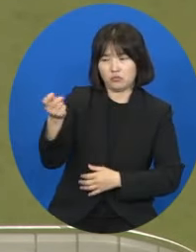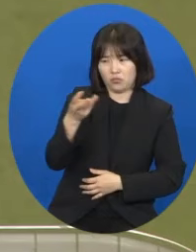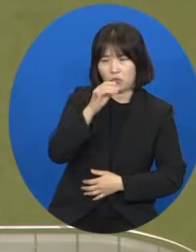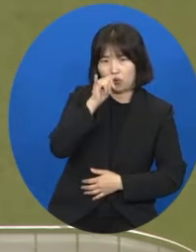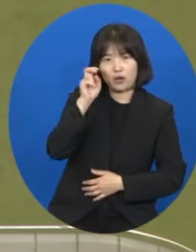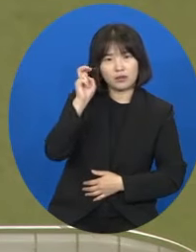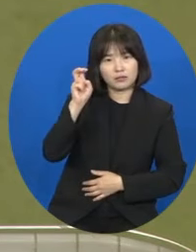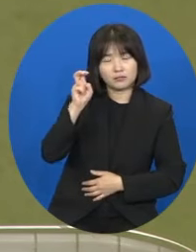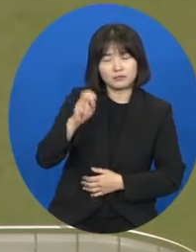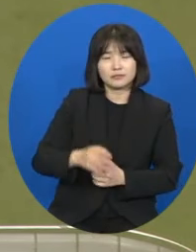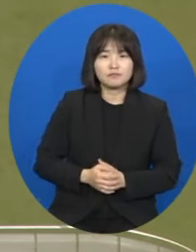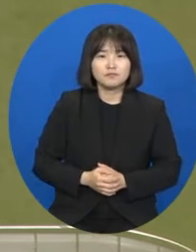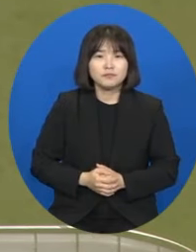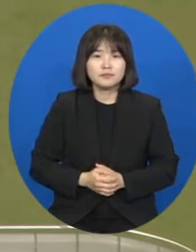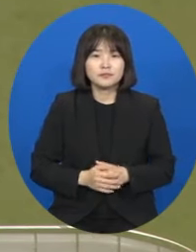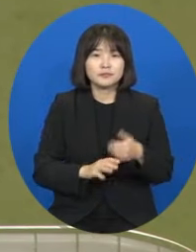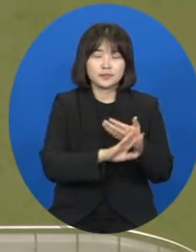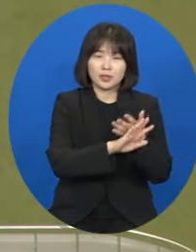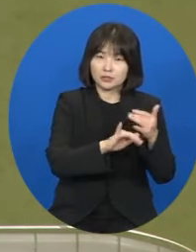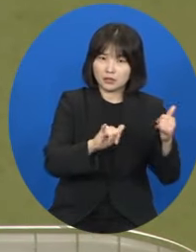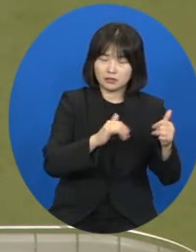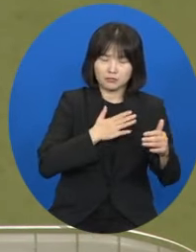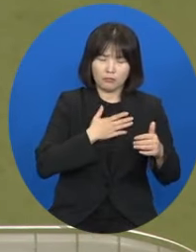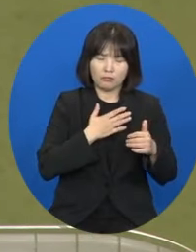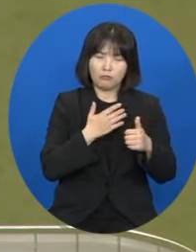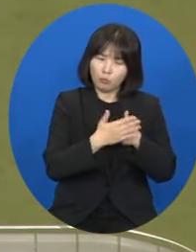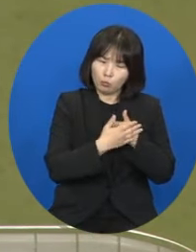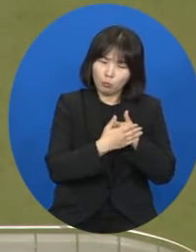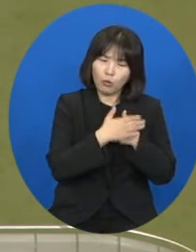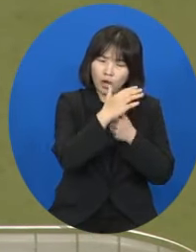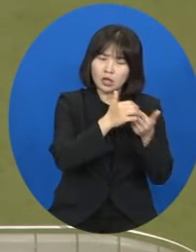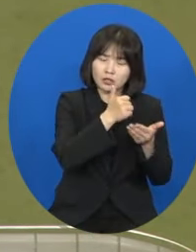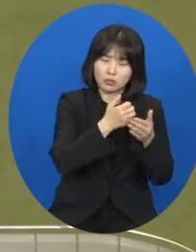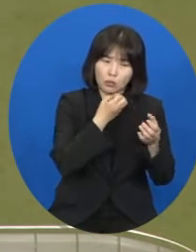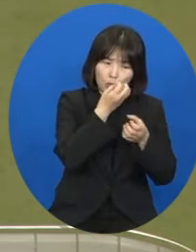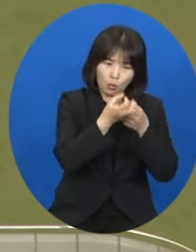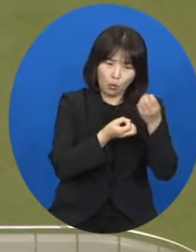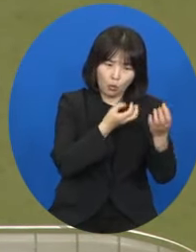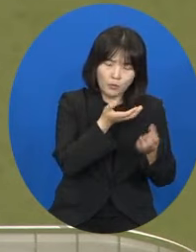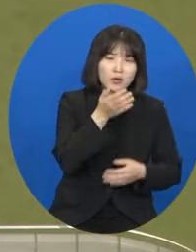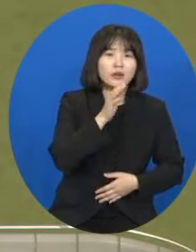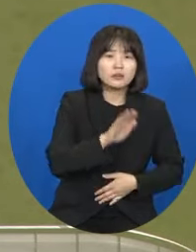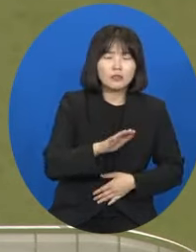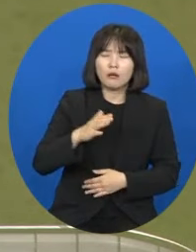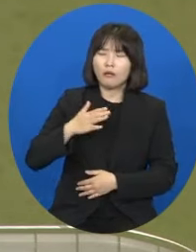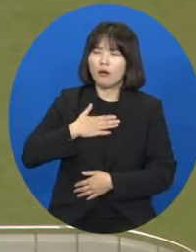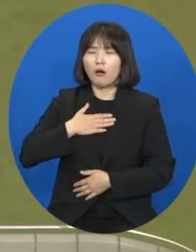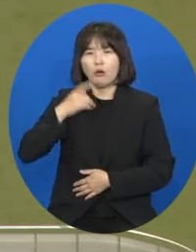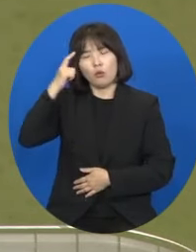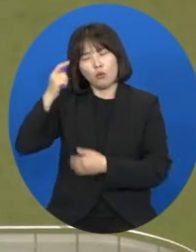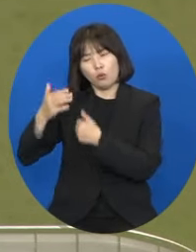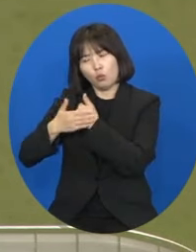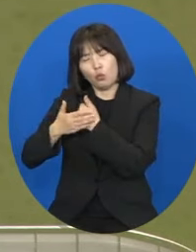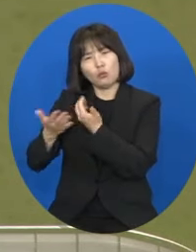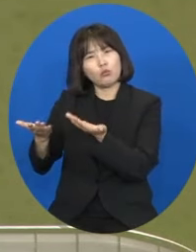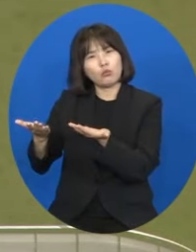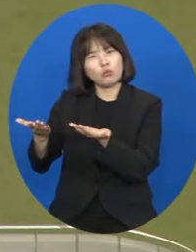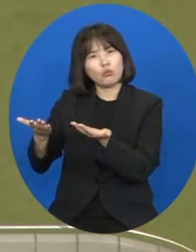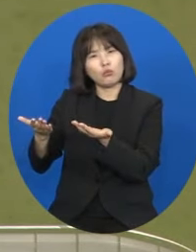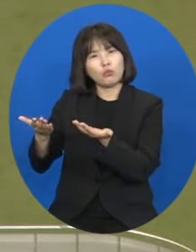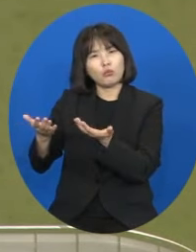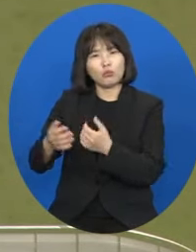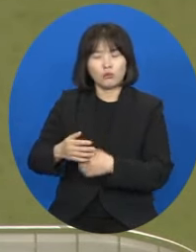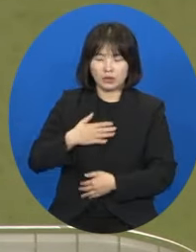모르겠습니다. 다른 분들은 다 그렇게 나를 도와주셨다라고 고백을 하는데 하나님께서 왜 나는 도와주지 않을까? 왜